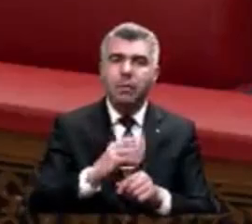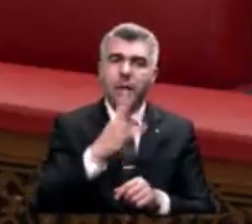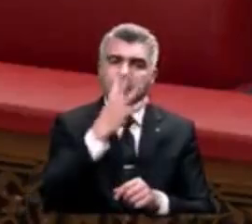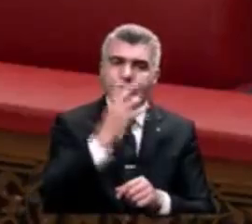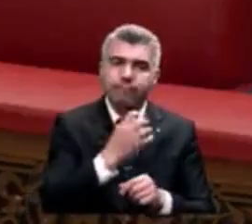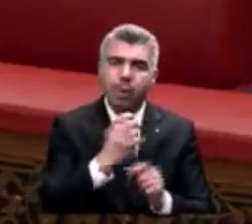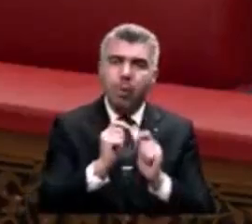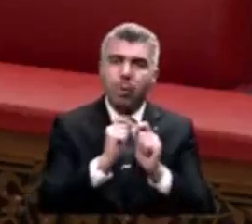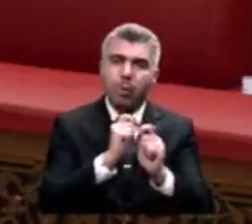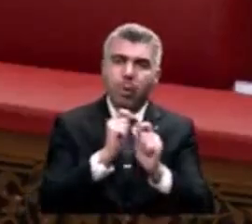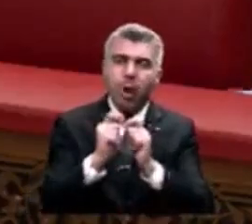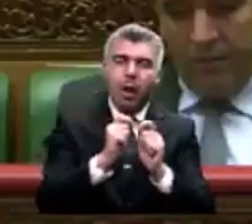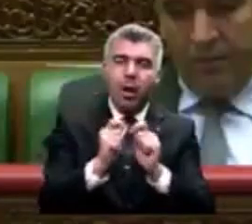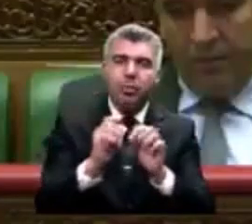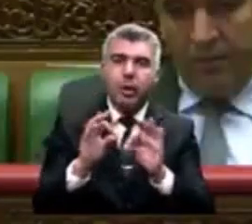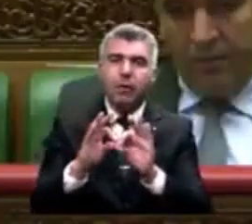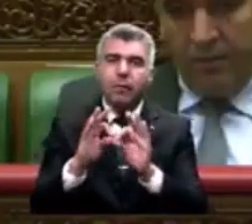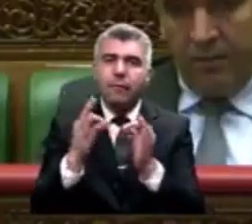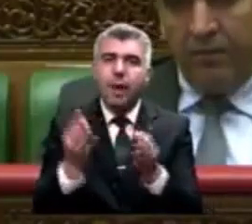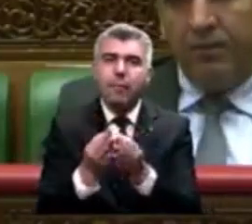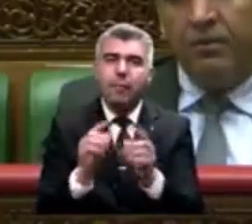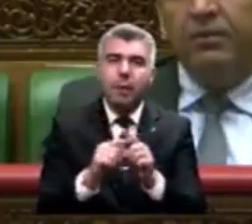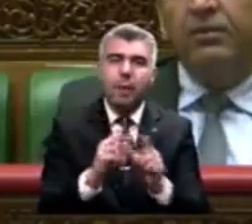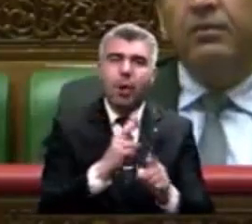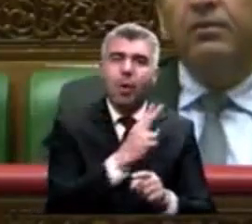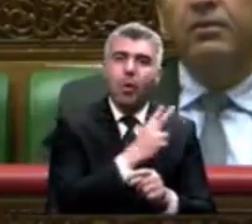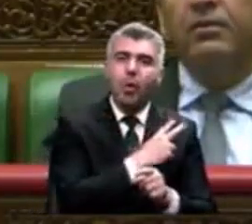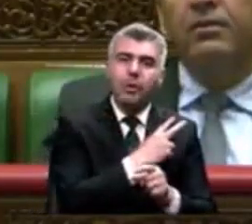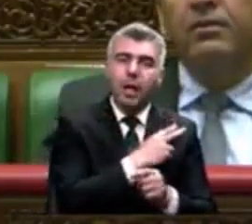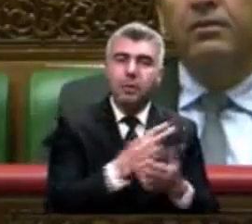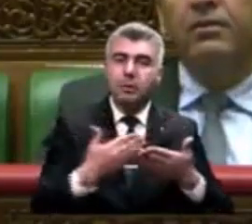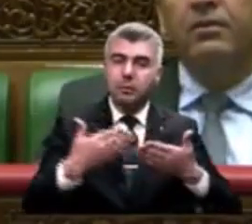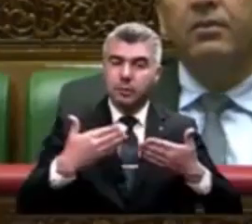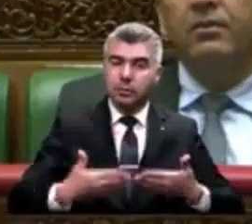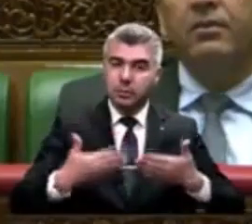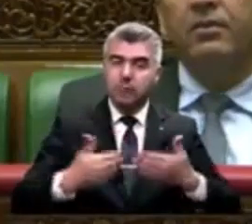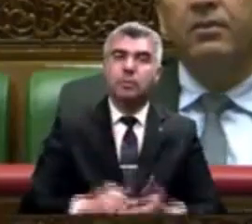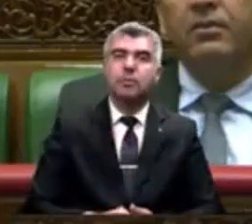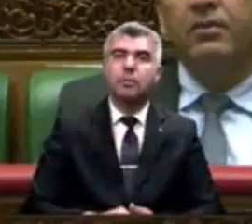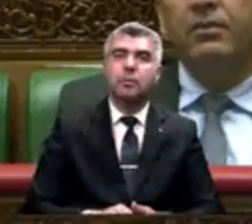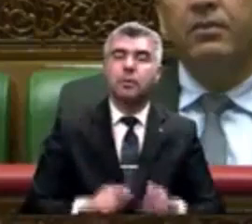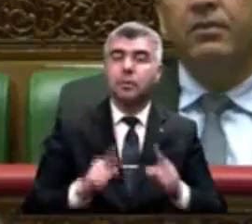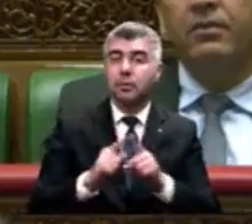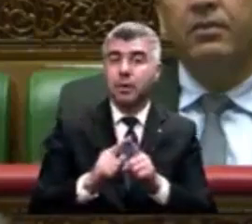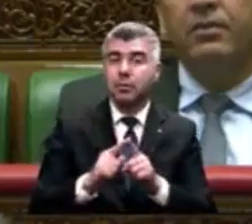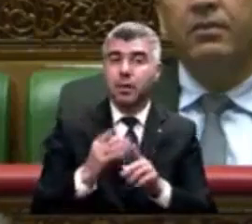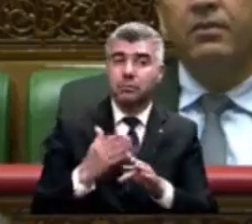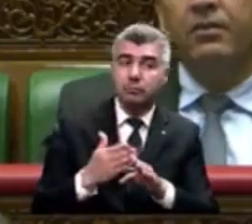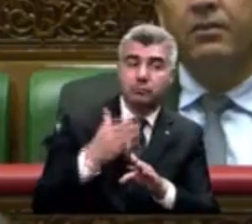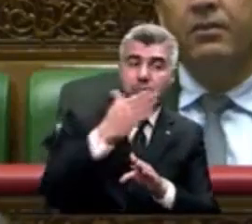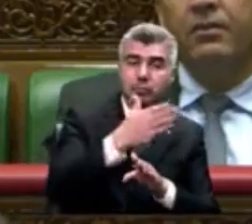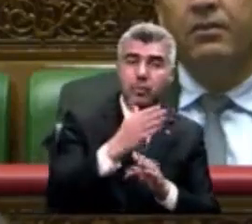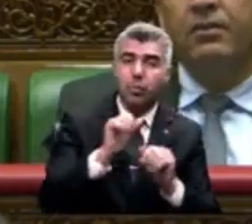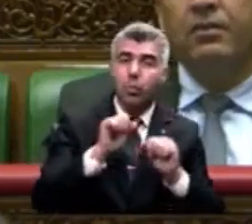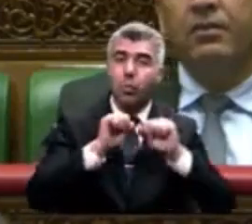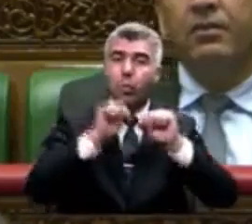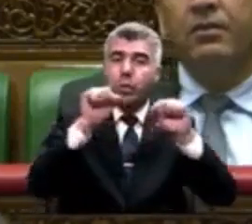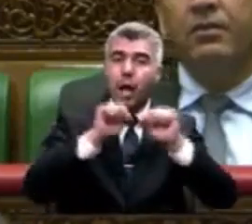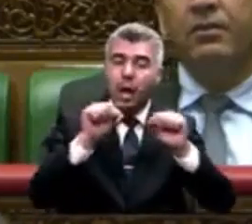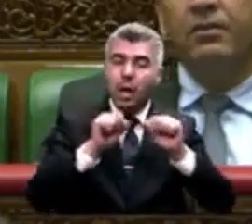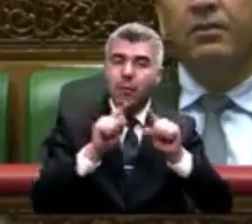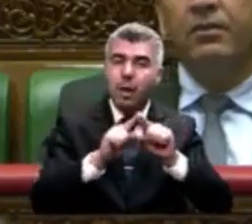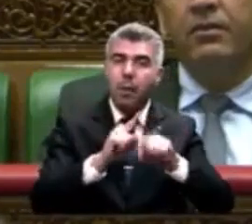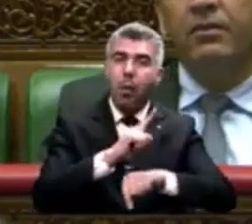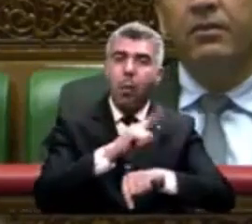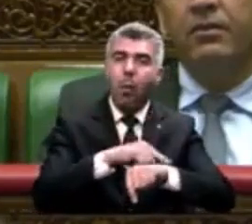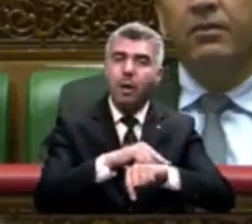الحاد وسط الاسره التعليميه اللي هي حاليا كتلجأ للاحتجاجات والهدر الزمني